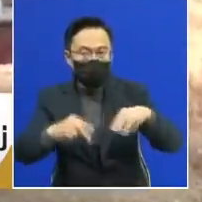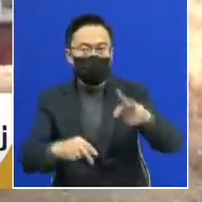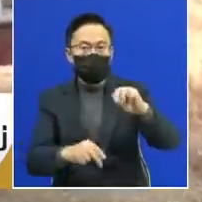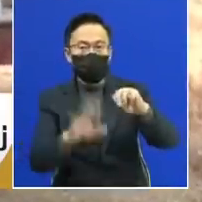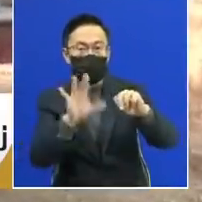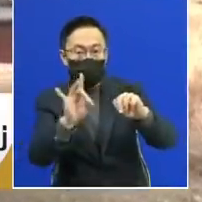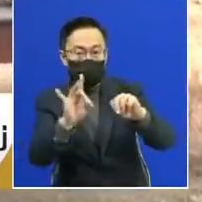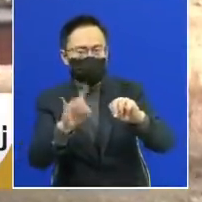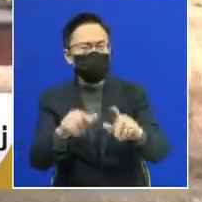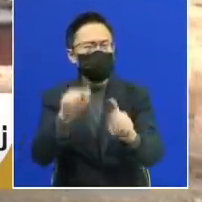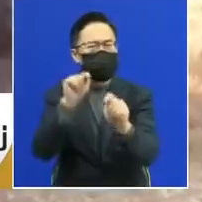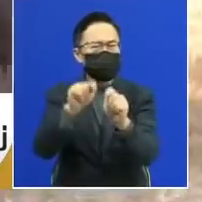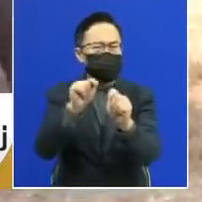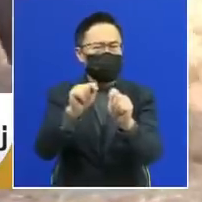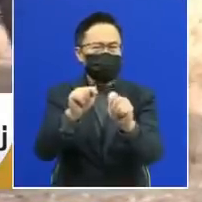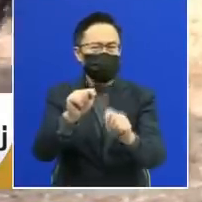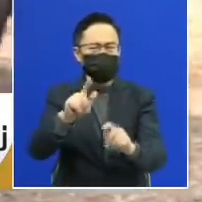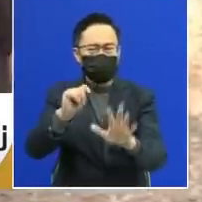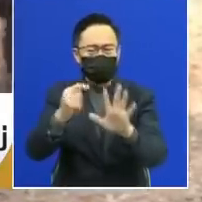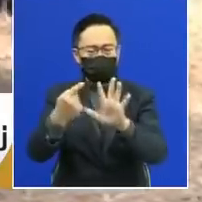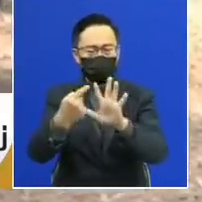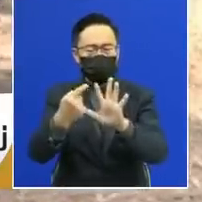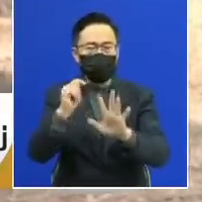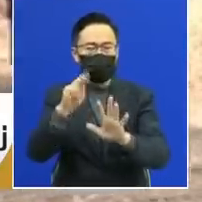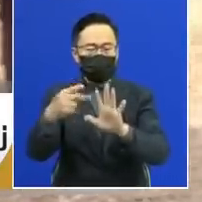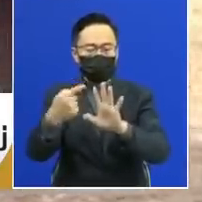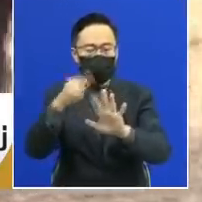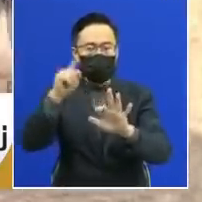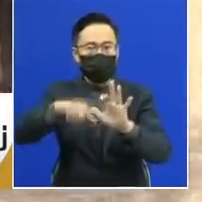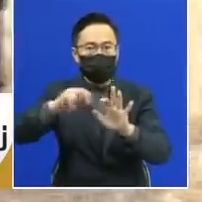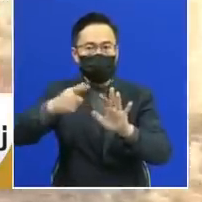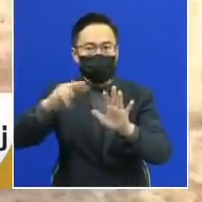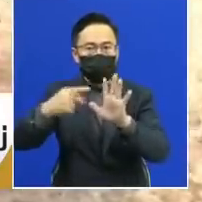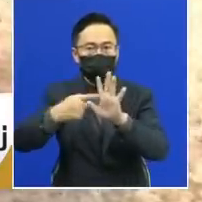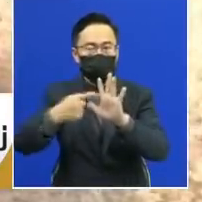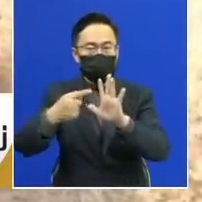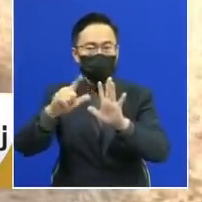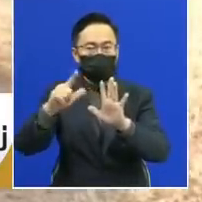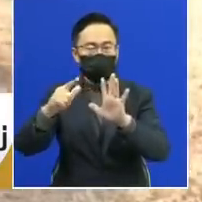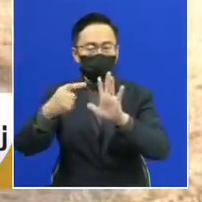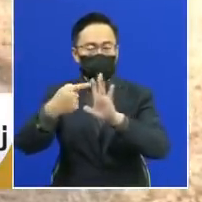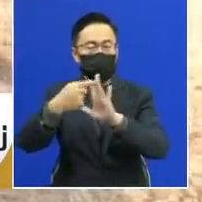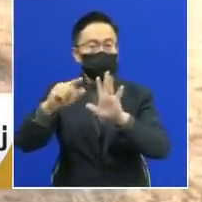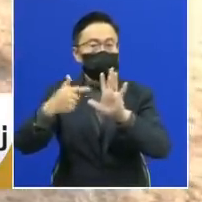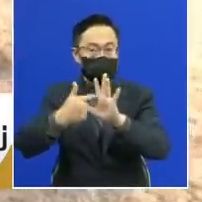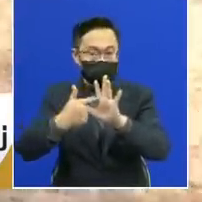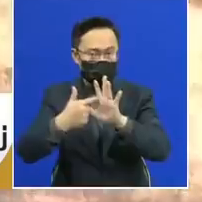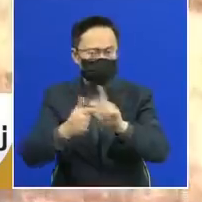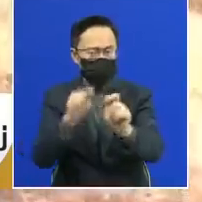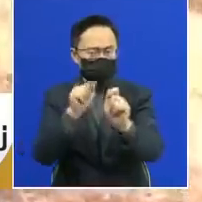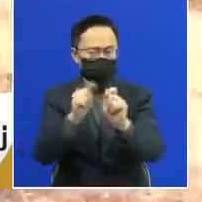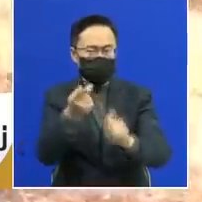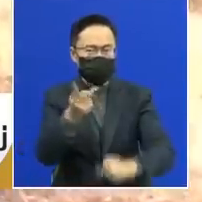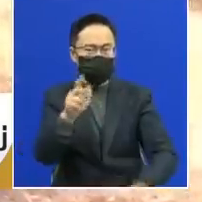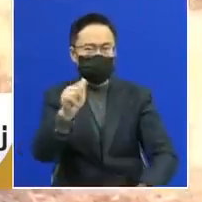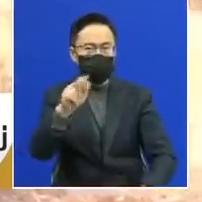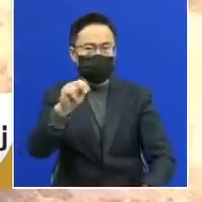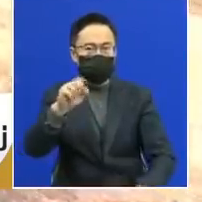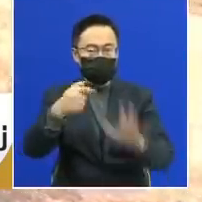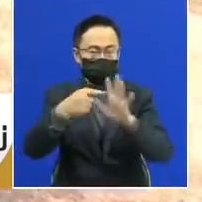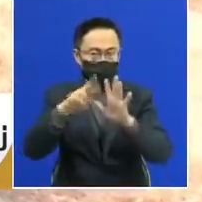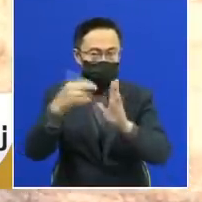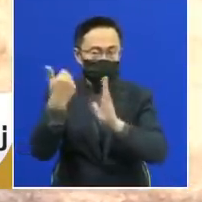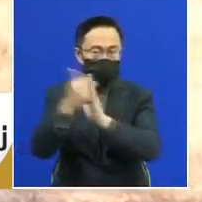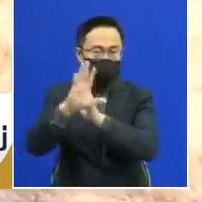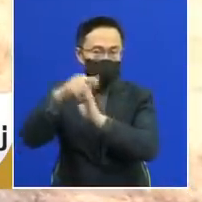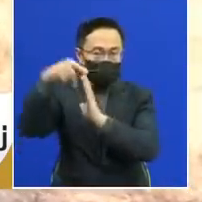ดตำบลทุ่งนาเหล่าอำเภอคอนสารจังหวัดชัยภูมิ26ไร่ดัดแปลงสภาพพื้นที่เป็นสวนยางพาราปลูก